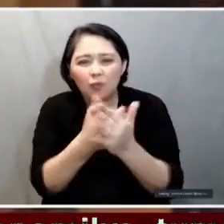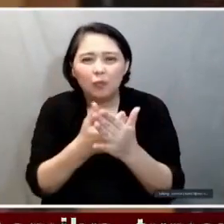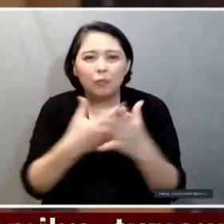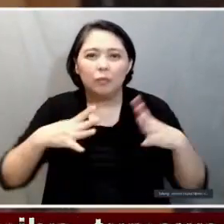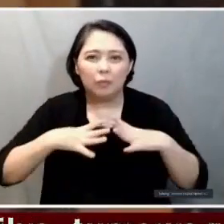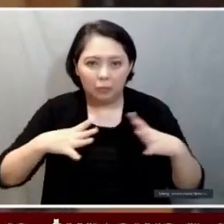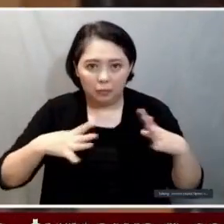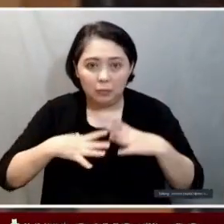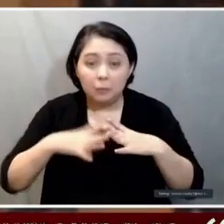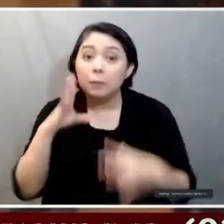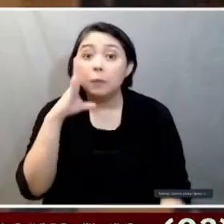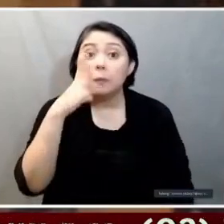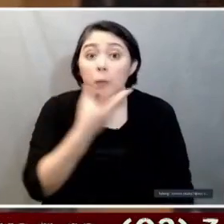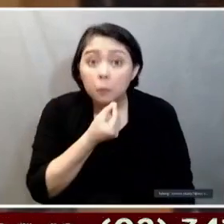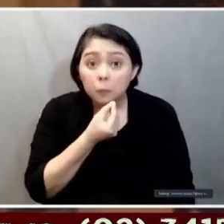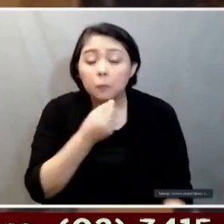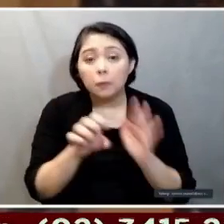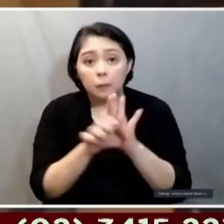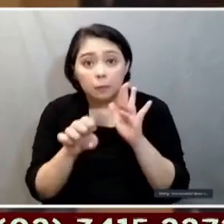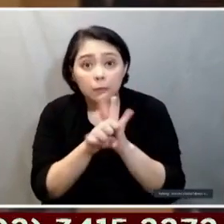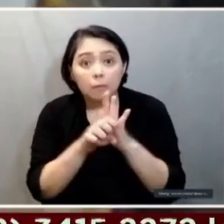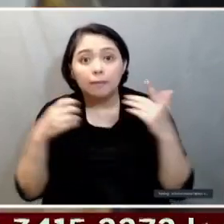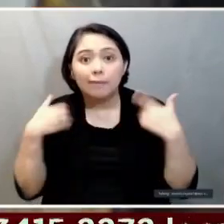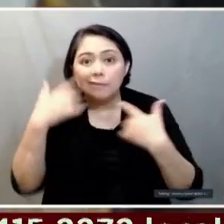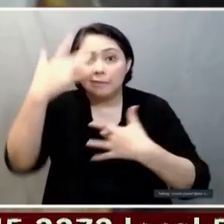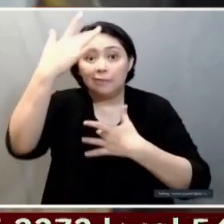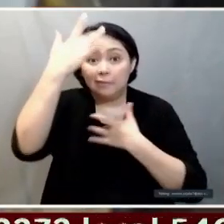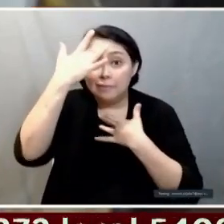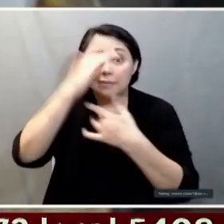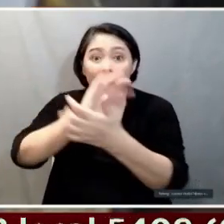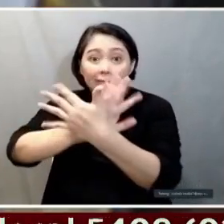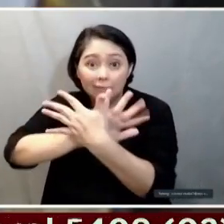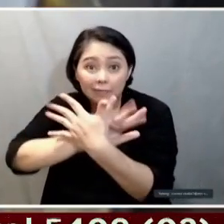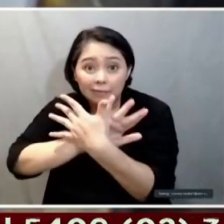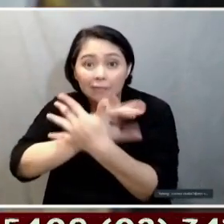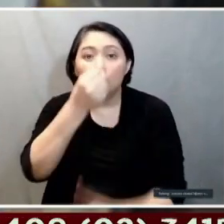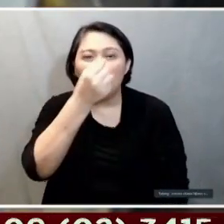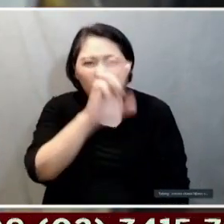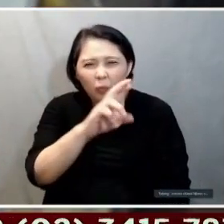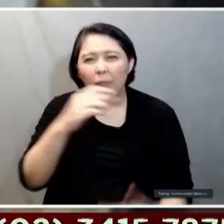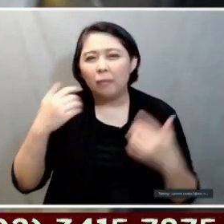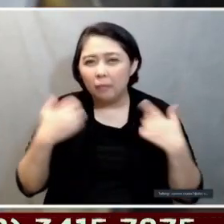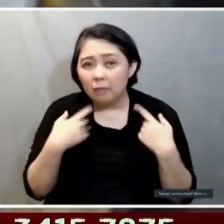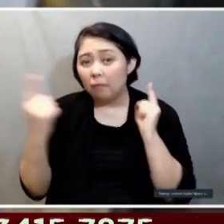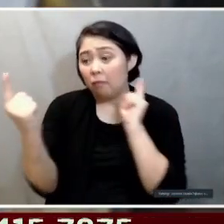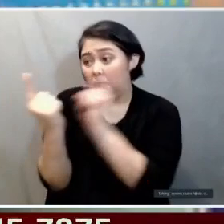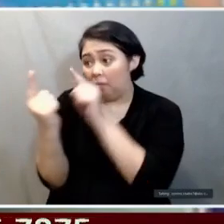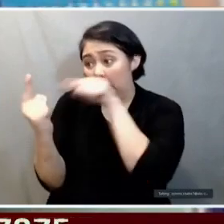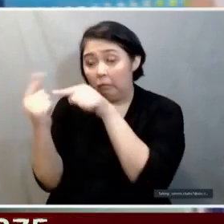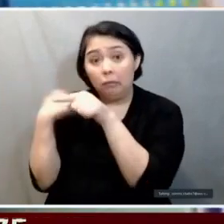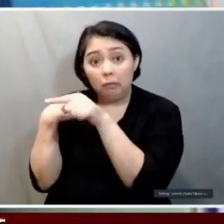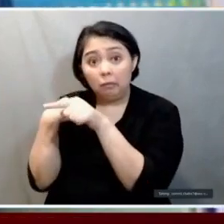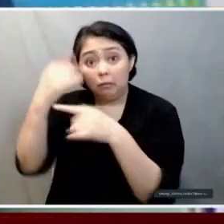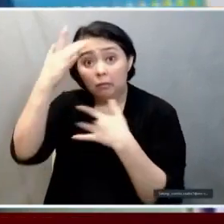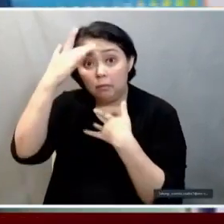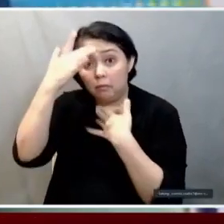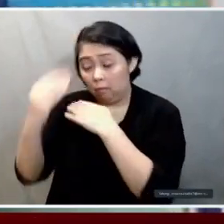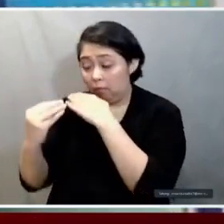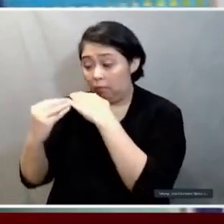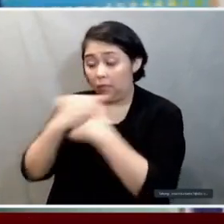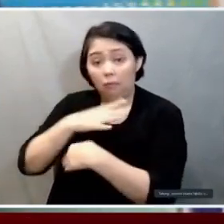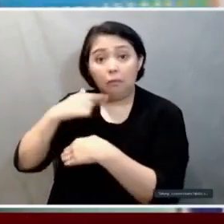ang mga tatamaan ng COVID, mga makakwarantine bilang close contact o di kaya ay nakaranas ng adverse